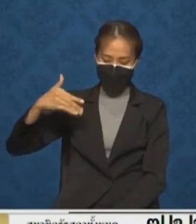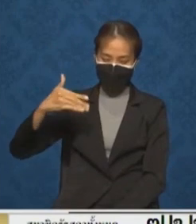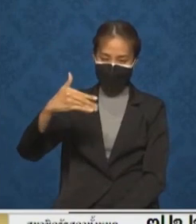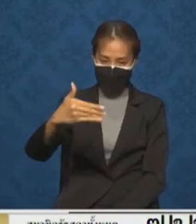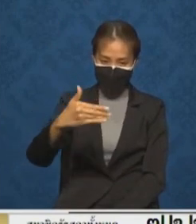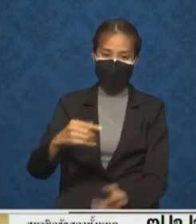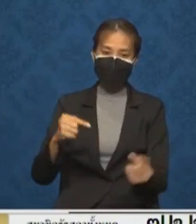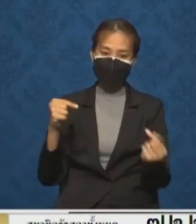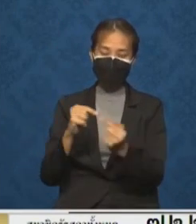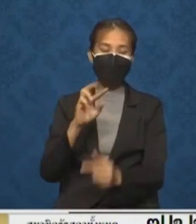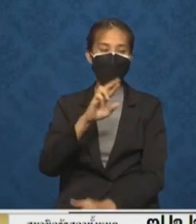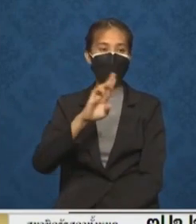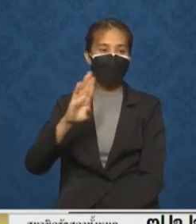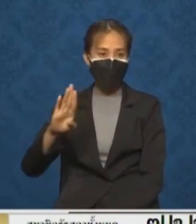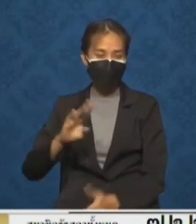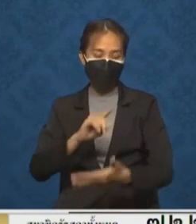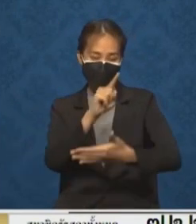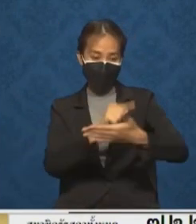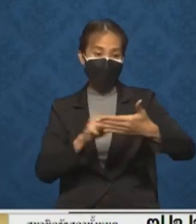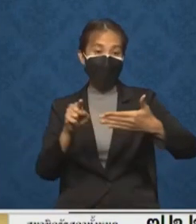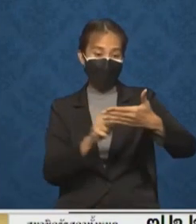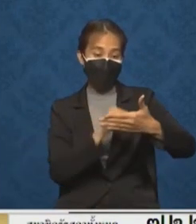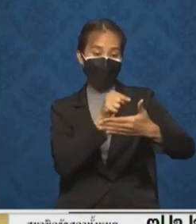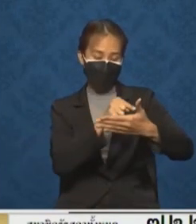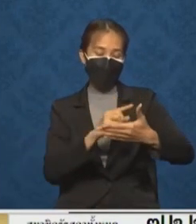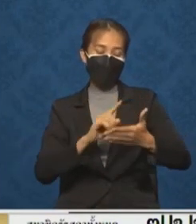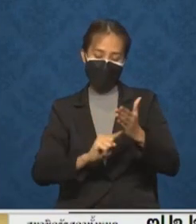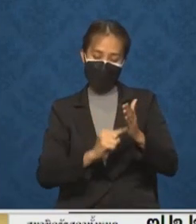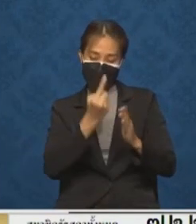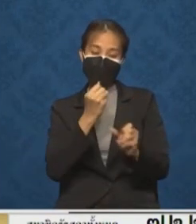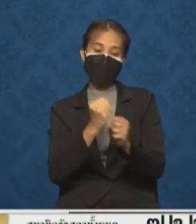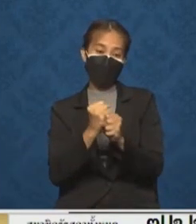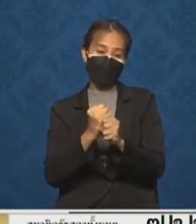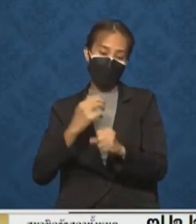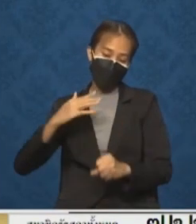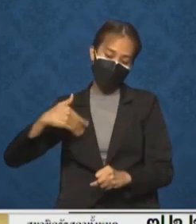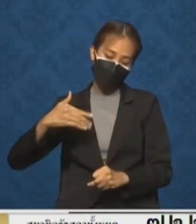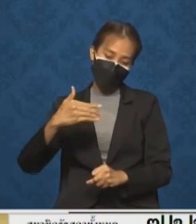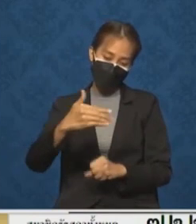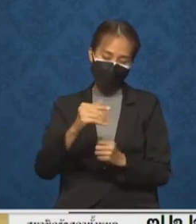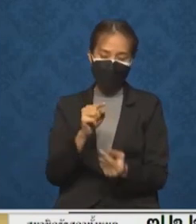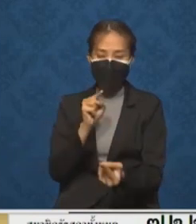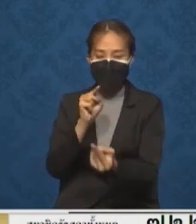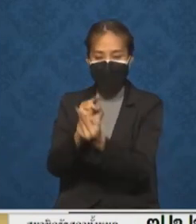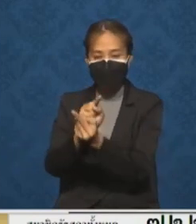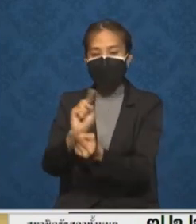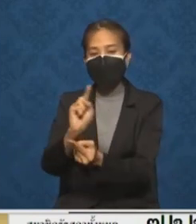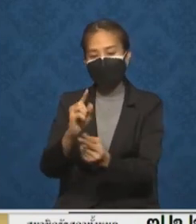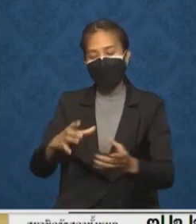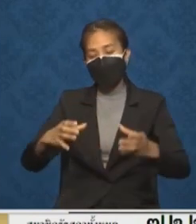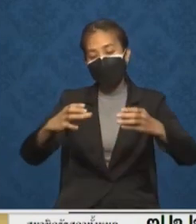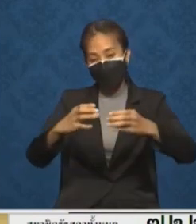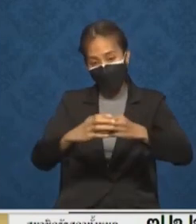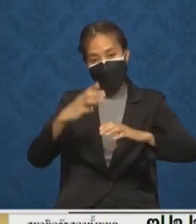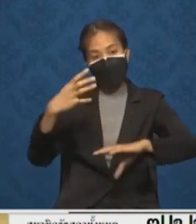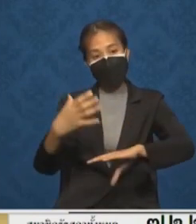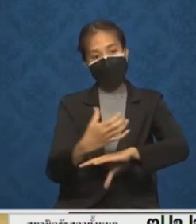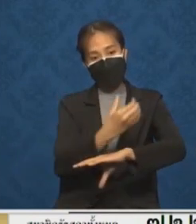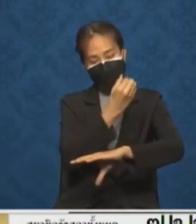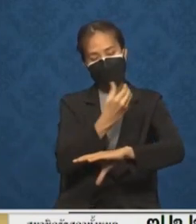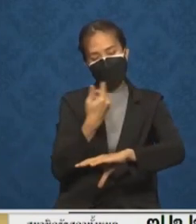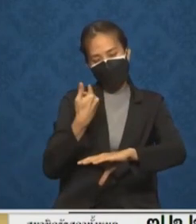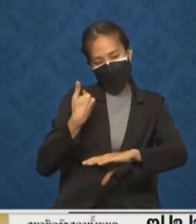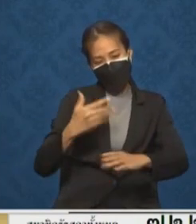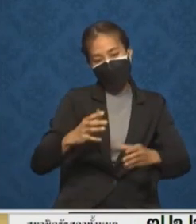บบเลือกตั้งที่ว่านี้มาใช้แล้วเราจะพบความจริงทีเดียวว่าพรรคการเมืองก็ค่อยๆเติบ